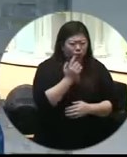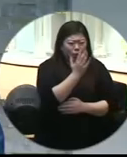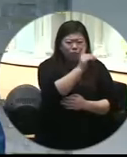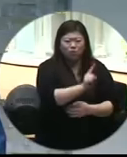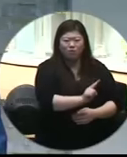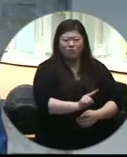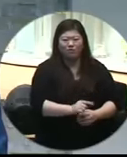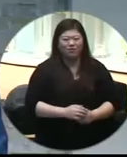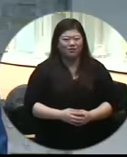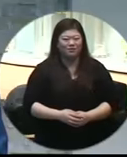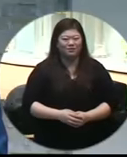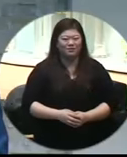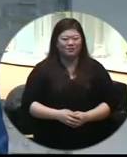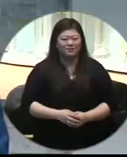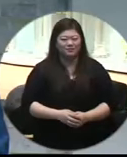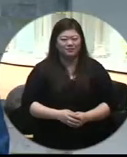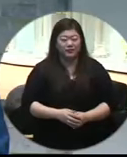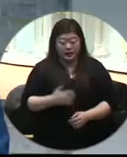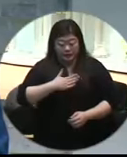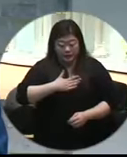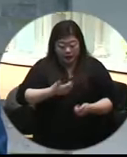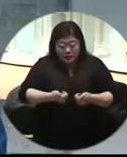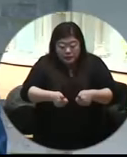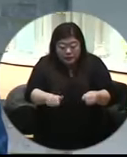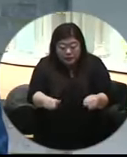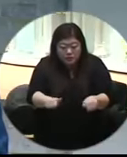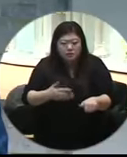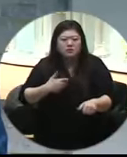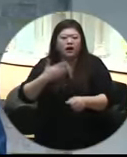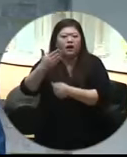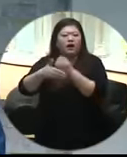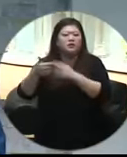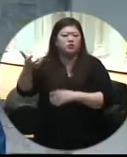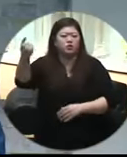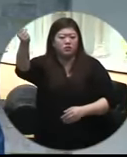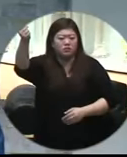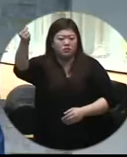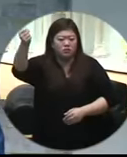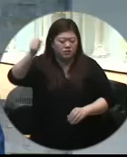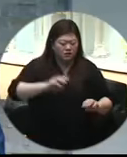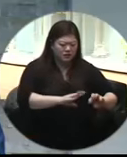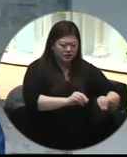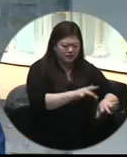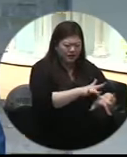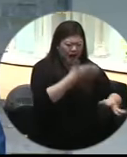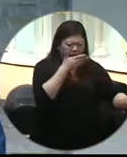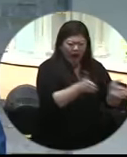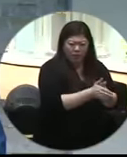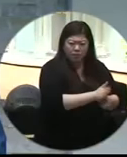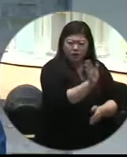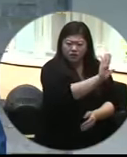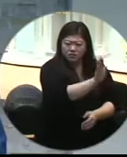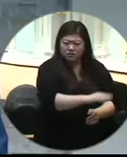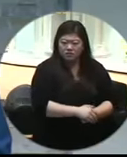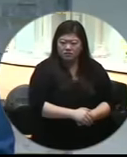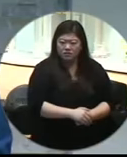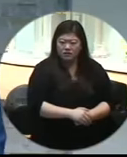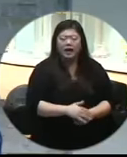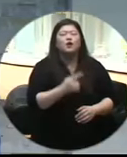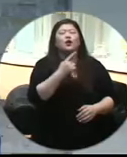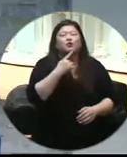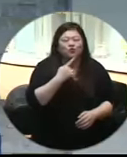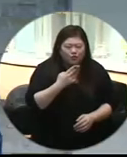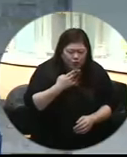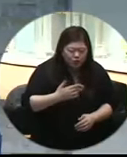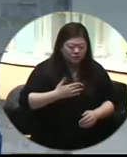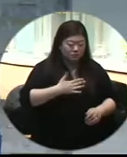아멘. 우리의 시민권은 하늘에 있는 자라 무슨 말이에요? 우리가 땅의 사람이 아니에요. 육체를 별로 입고 살지만